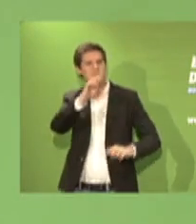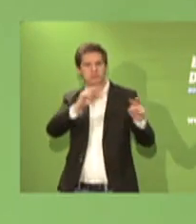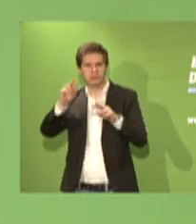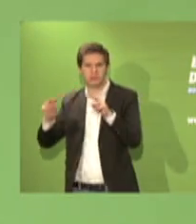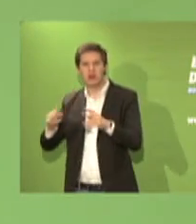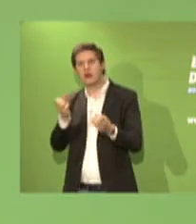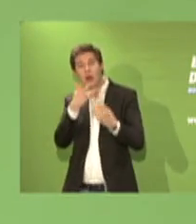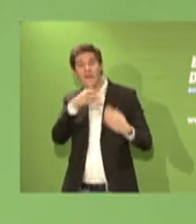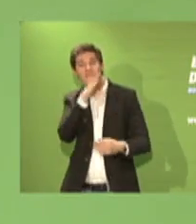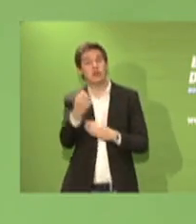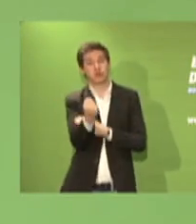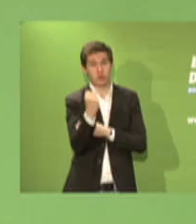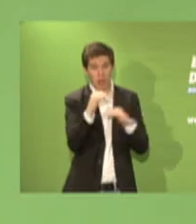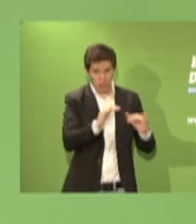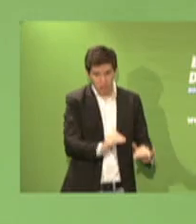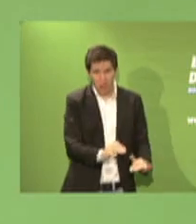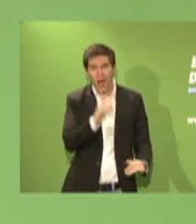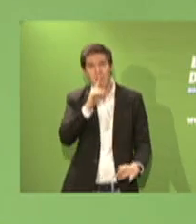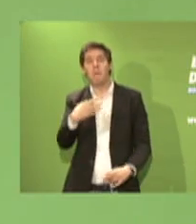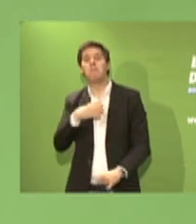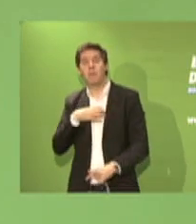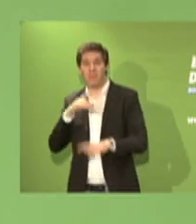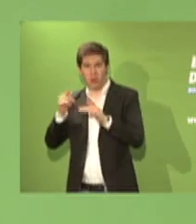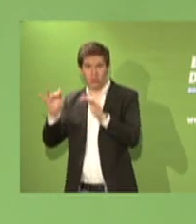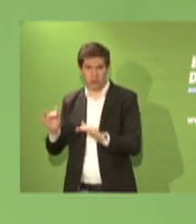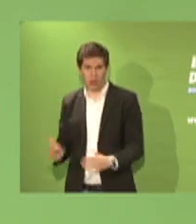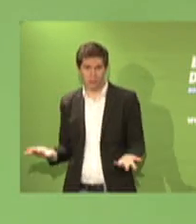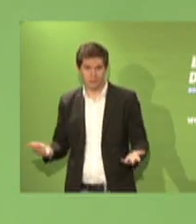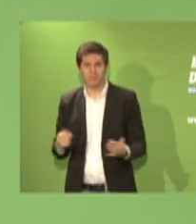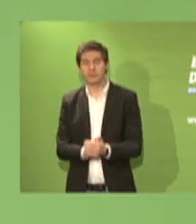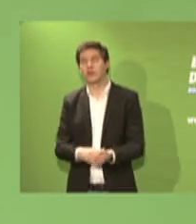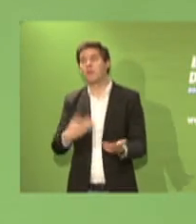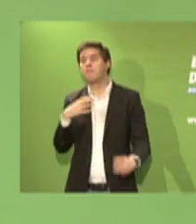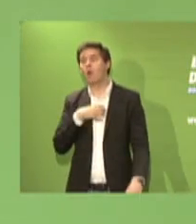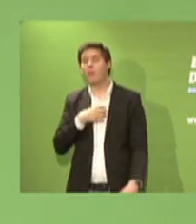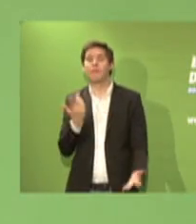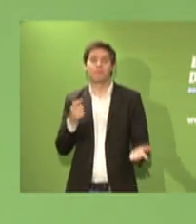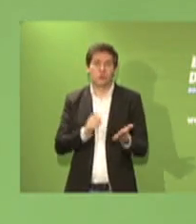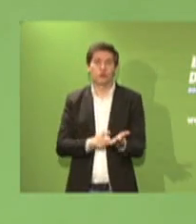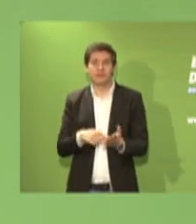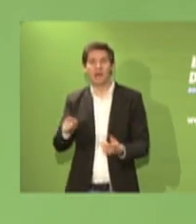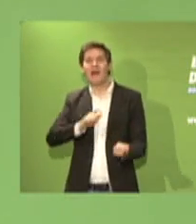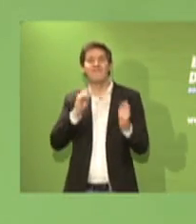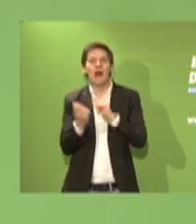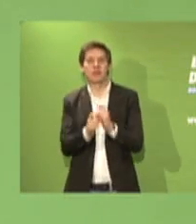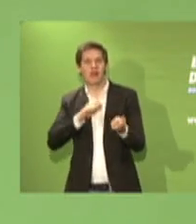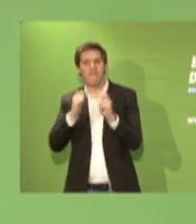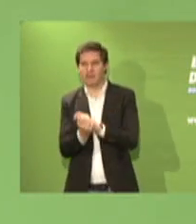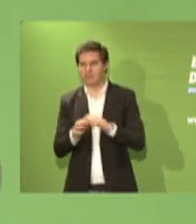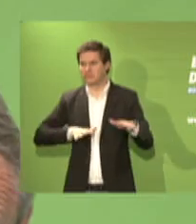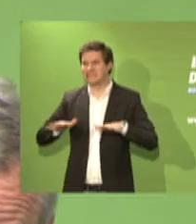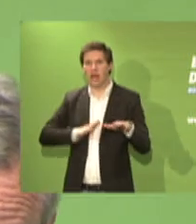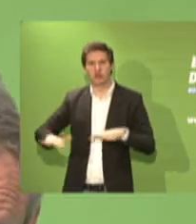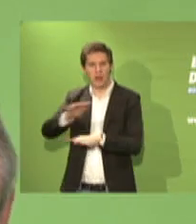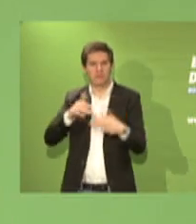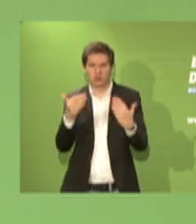sie haben natürlich auch Probleme. Sie haben Probleme, weil sie dem ständigen Wandel unterworfen sind wie die gesamte Gesellschaft und sie stehen